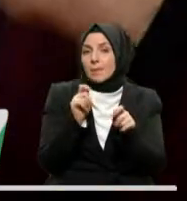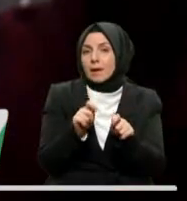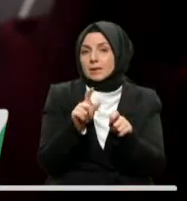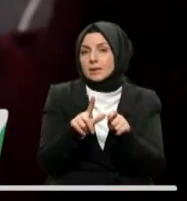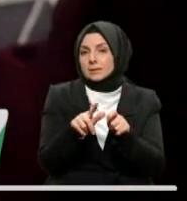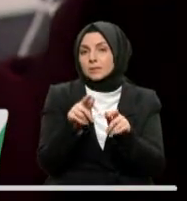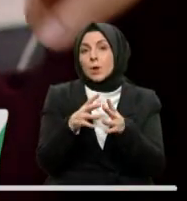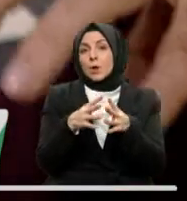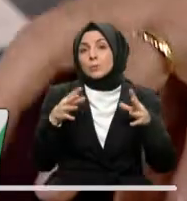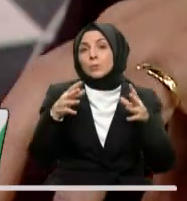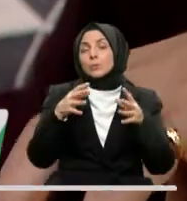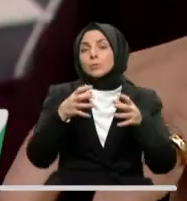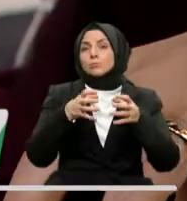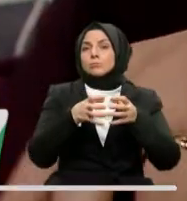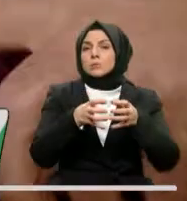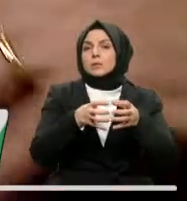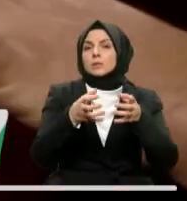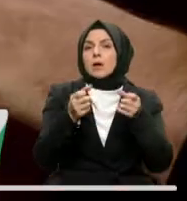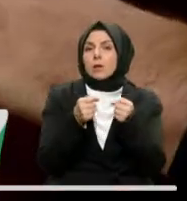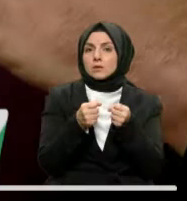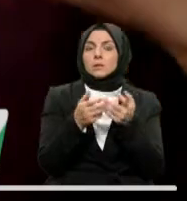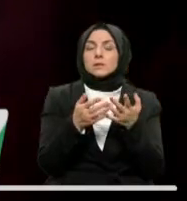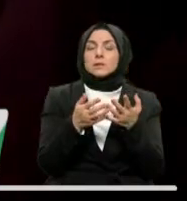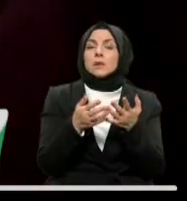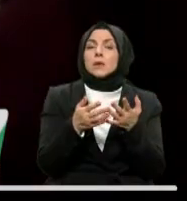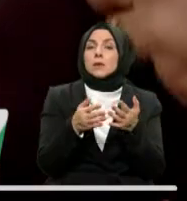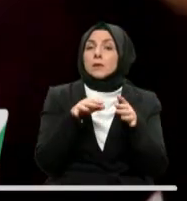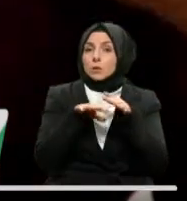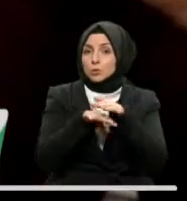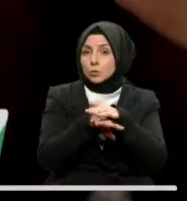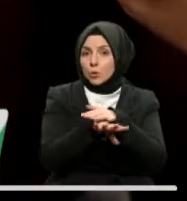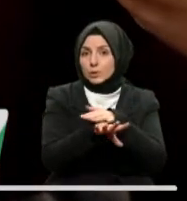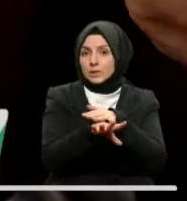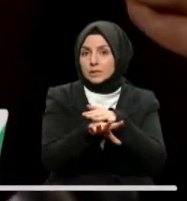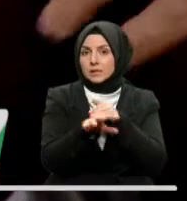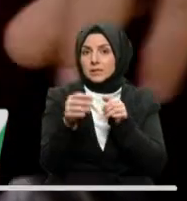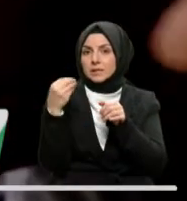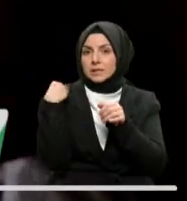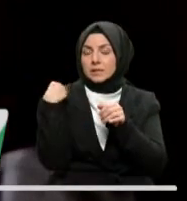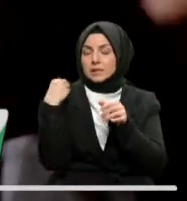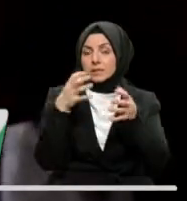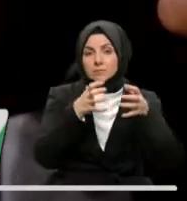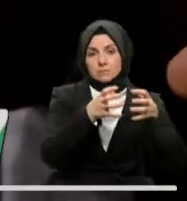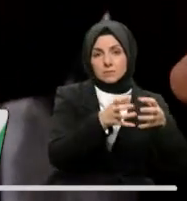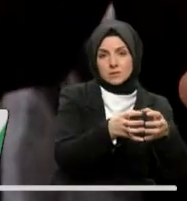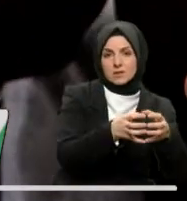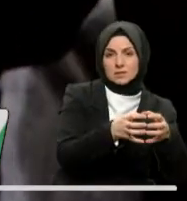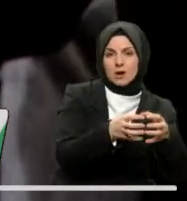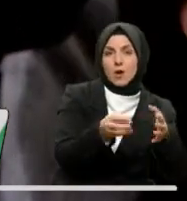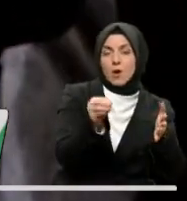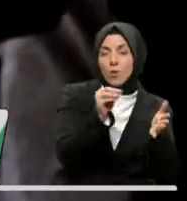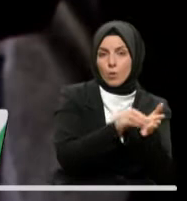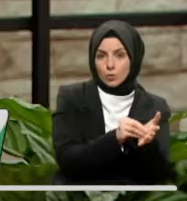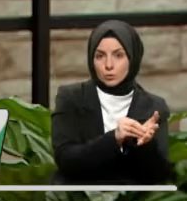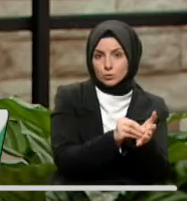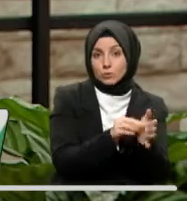bir ipimizi kaldığımız kökler oraya yerleştirdiğimiz boşluklara bu çam kabukları yani Yeni ortam olacaksınız hocam kabukları etrafına koyacaksınız